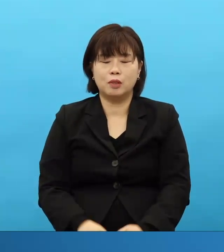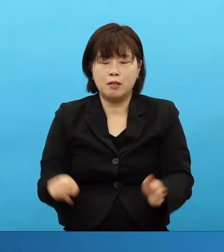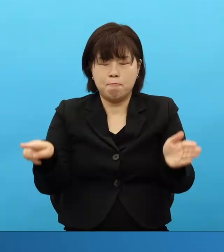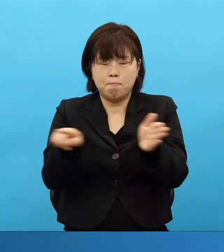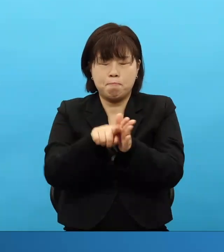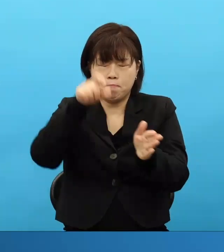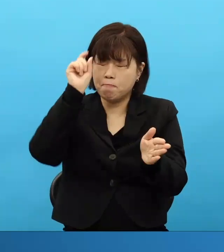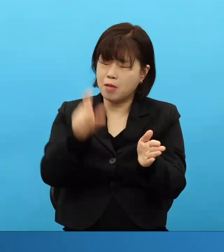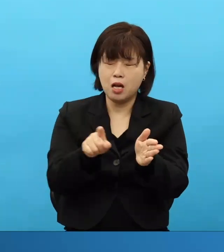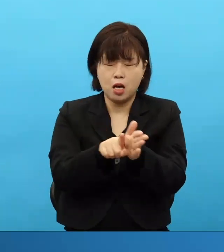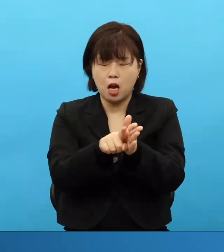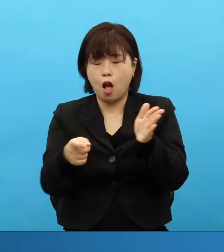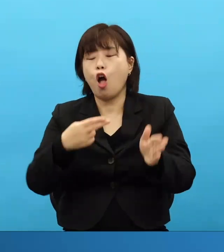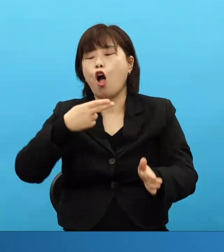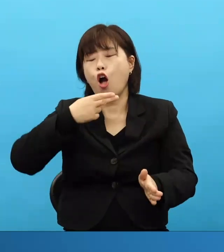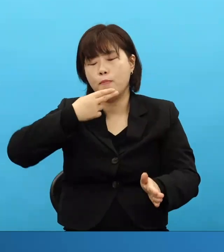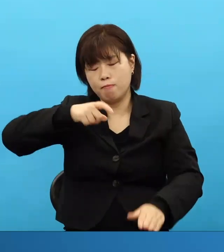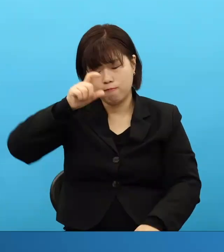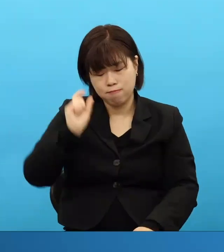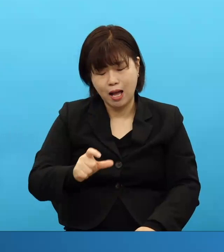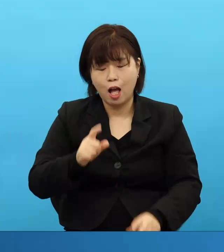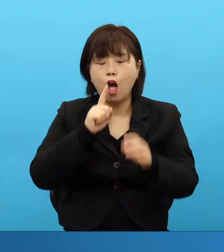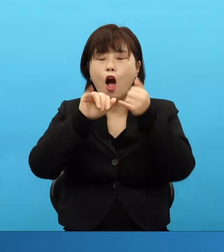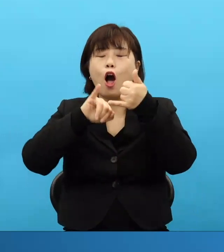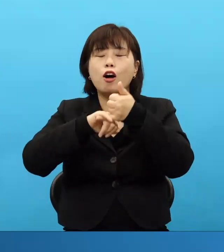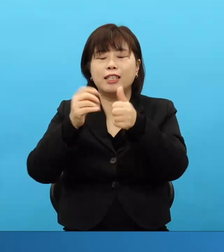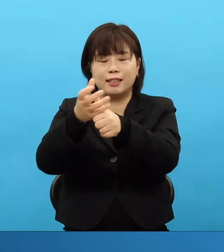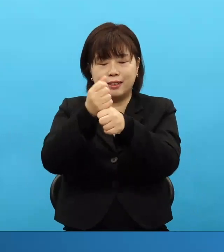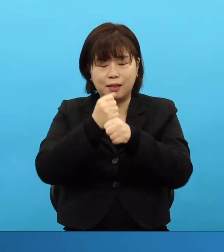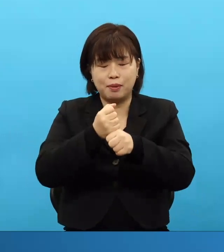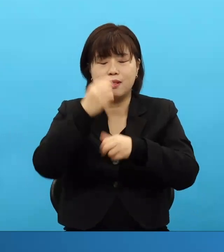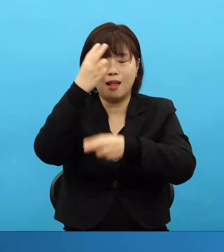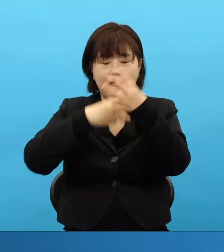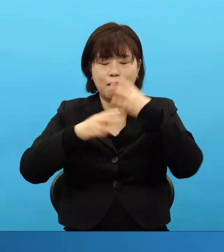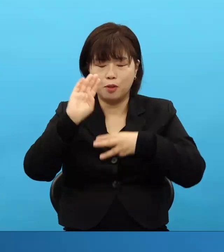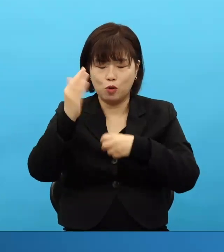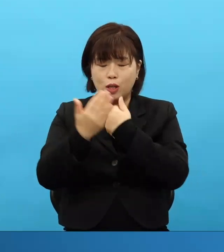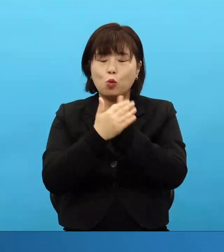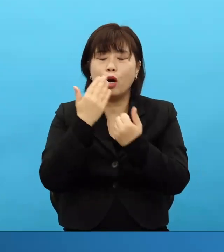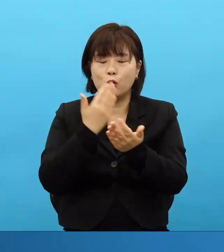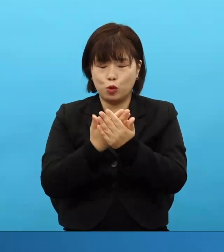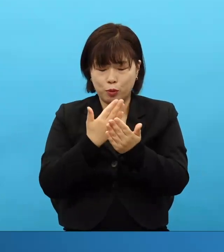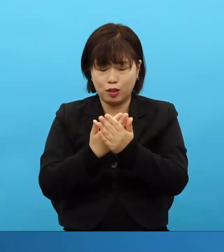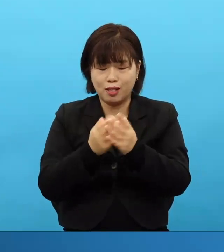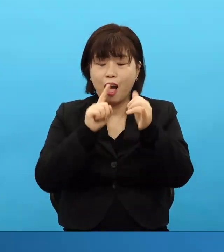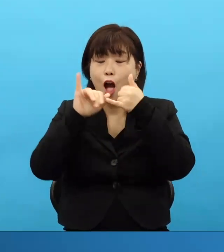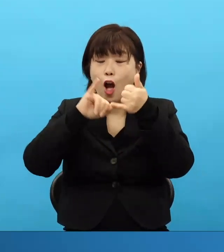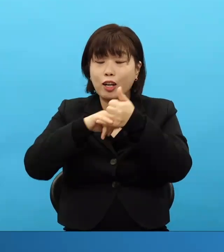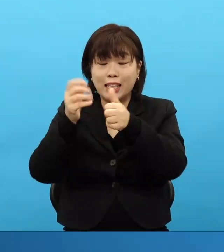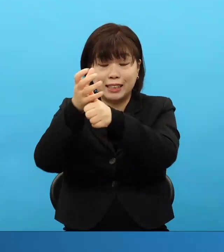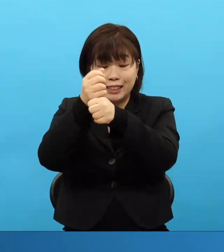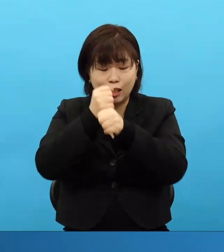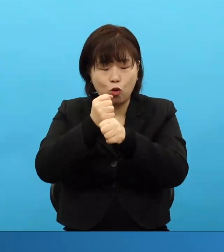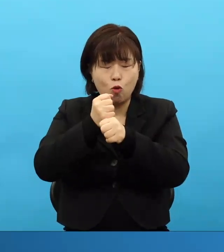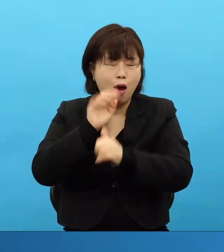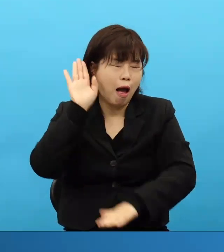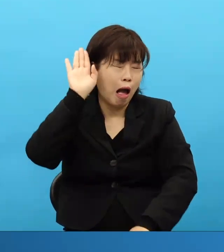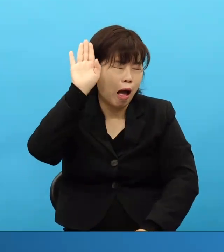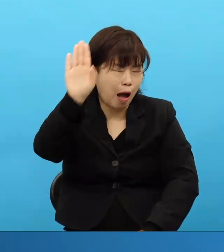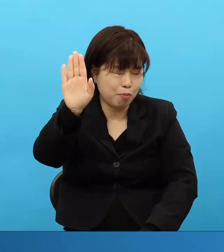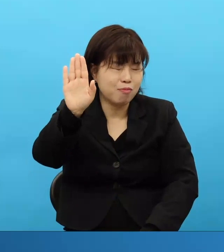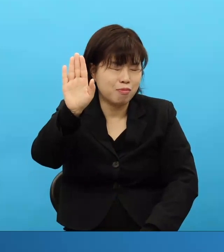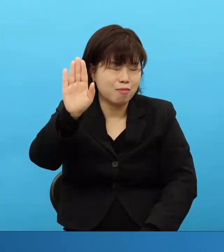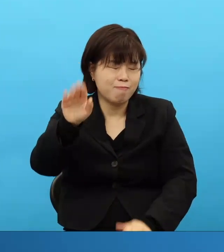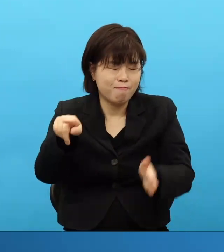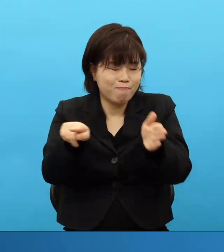않는 언약의 렘넌트 되게 Let us be 하옵소서. the remnants of the covenant that will never be shaken. 언약 잡고 기다리는 렘넌트 되게 Let us be the 하옵소서. remnants that